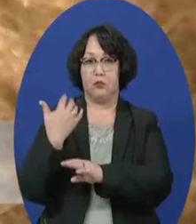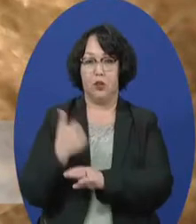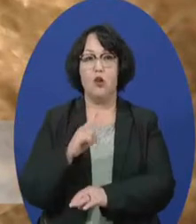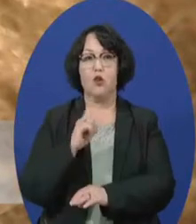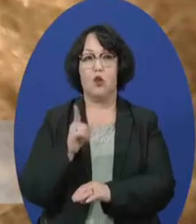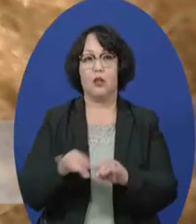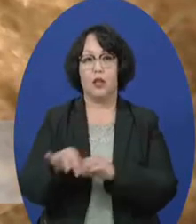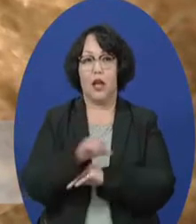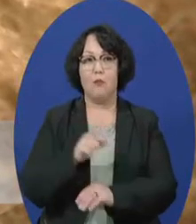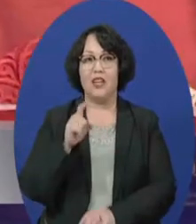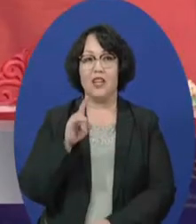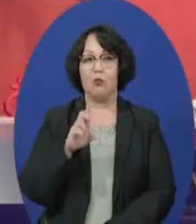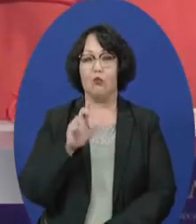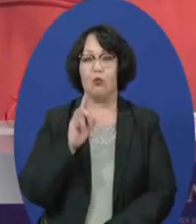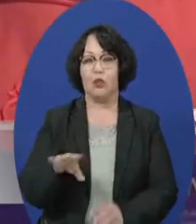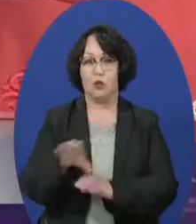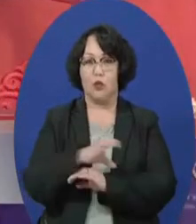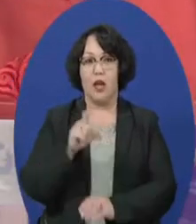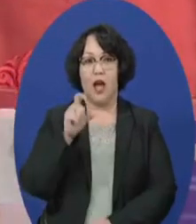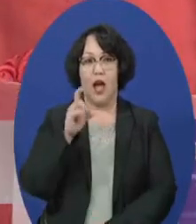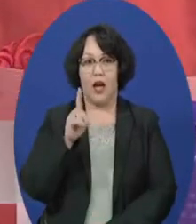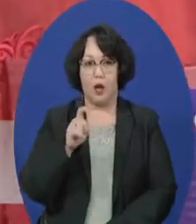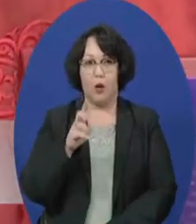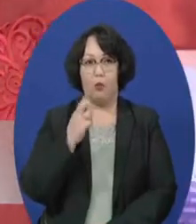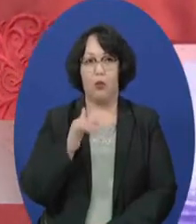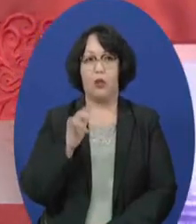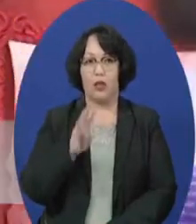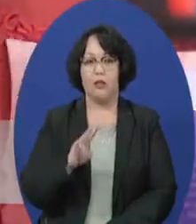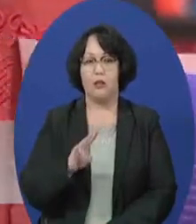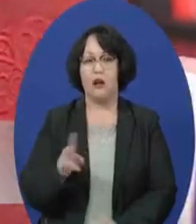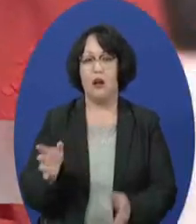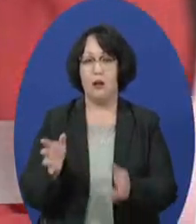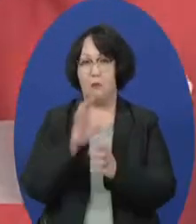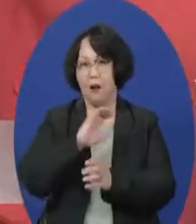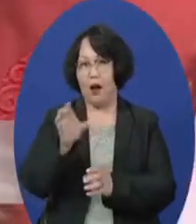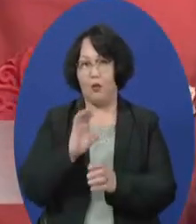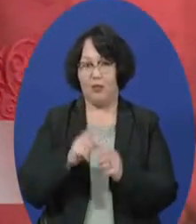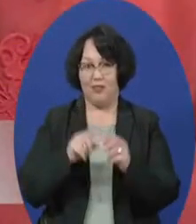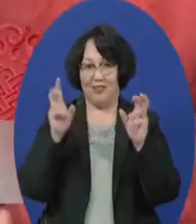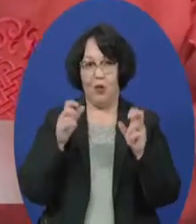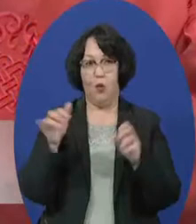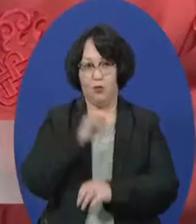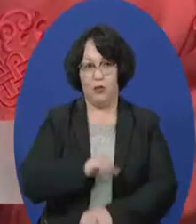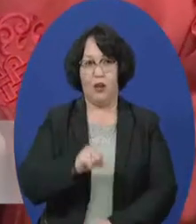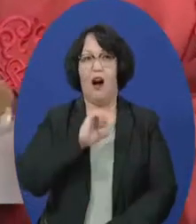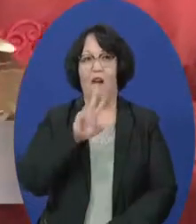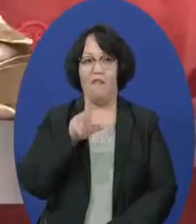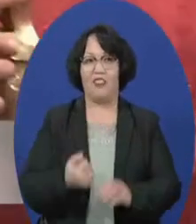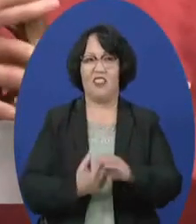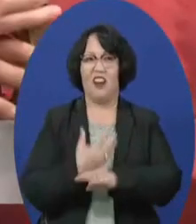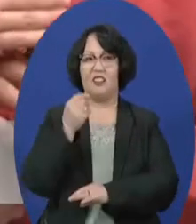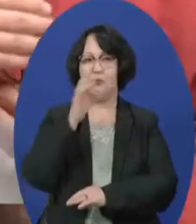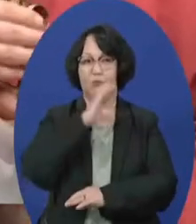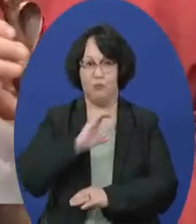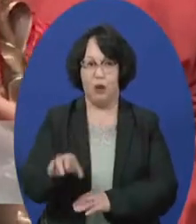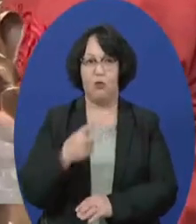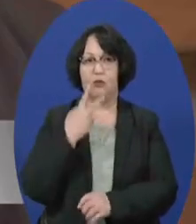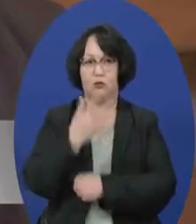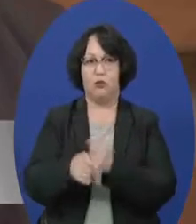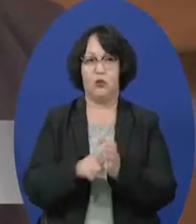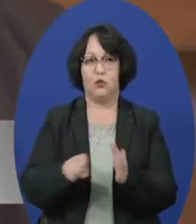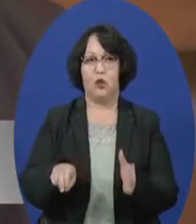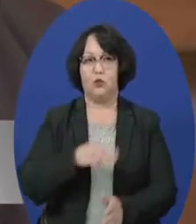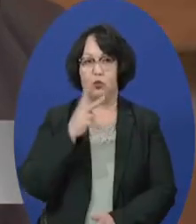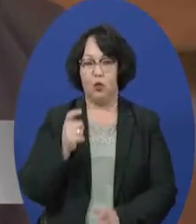аймгийн Эрдэнэ булган сумын Инх булган компани хамт олон энэ жил улсын аварга тариаланч хамт олноор шалгарлаа. Газар тариалангийн 25 жилийн түүхтэй тус